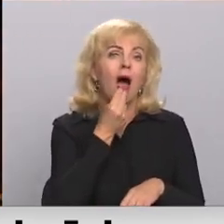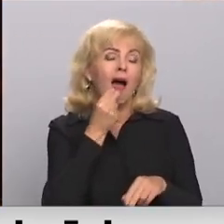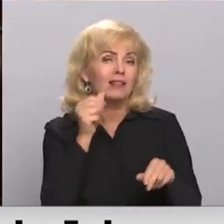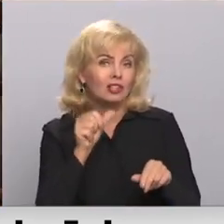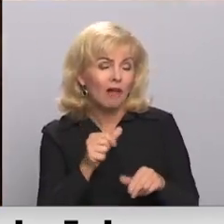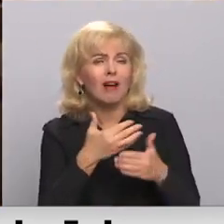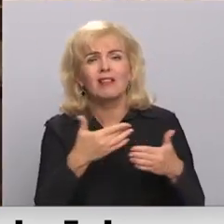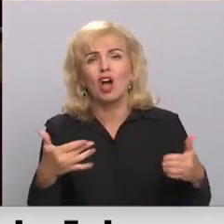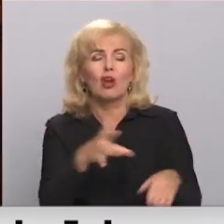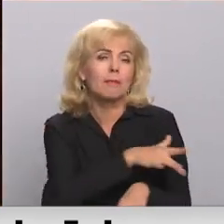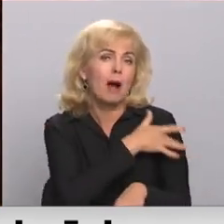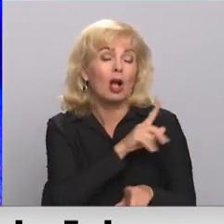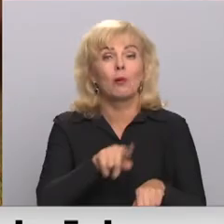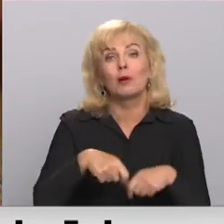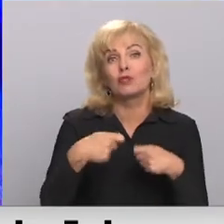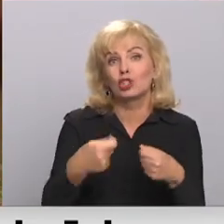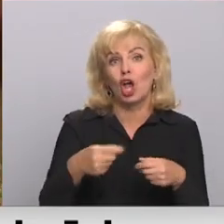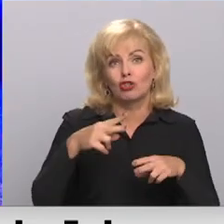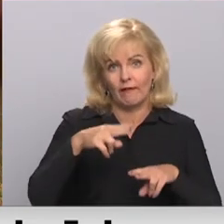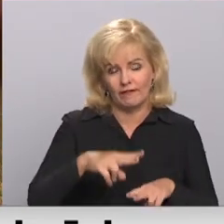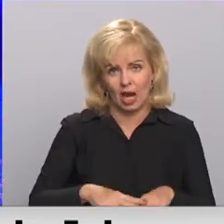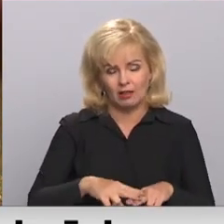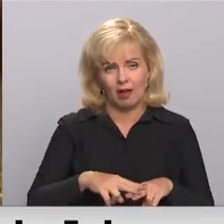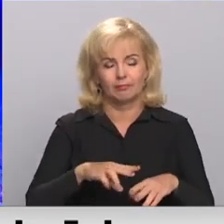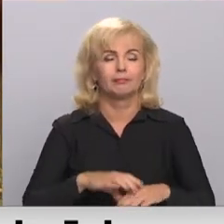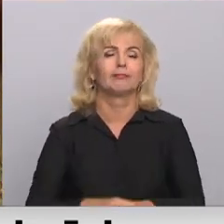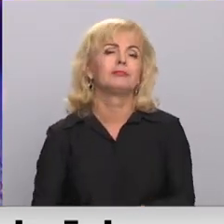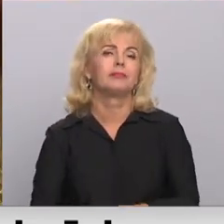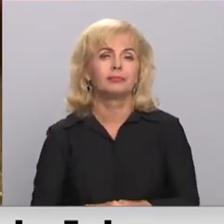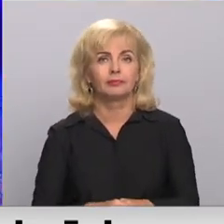dažādu pakalpojumu sniegšanas vietām. Ģirts Zvirbulis, Ivars Žepickis, Latvijas televīzija.